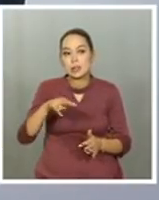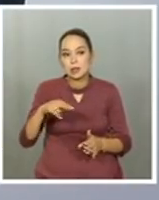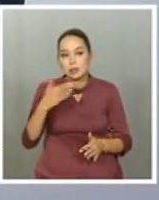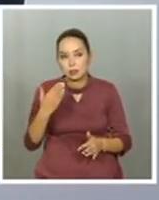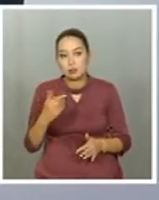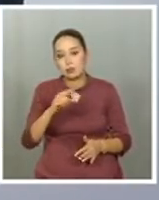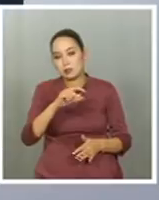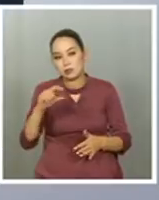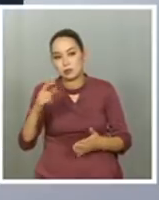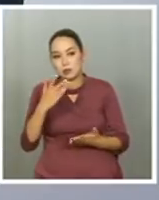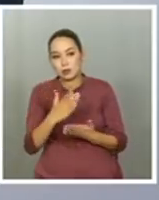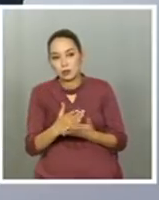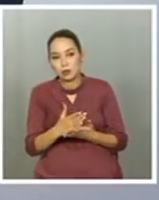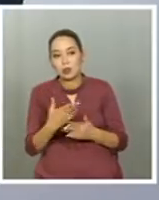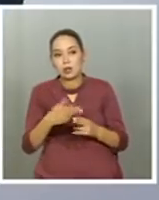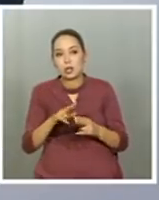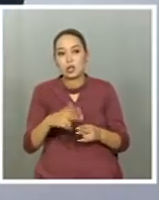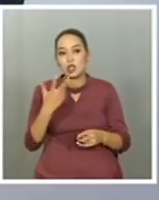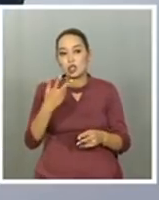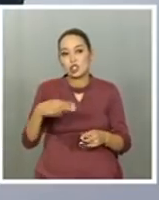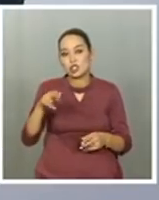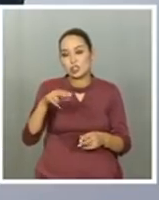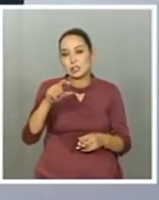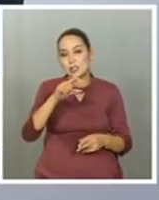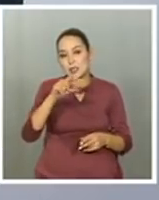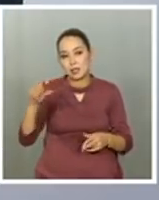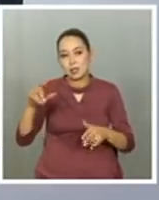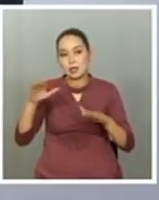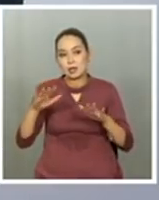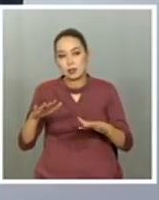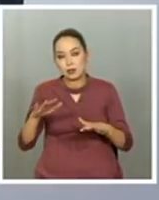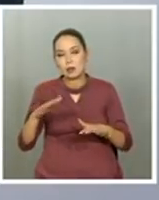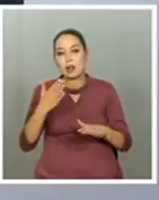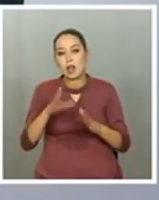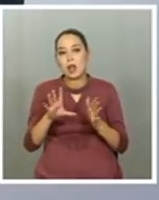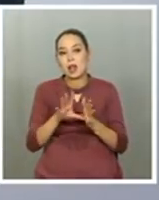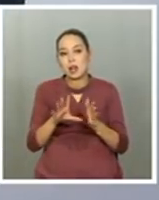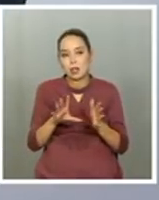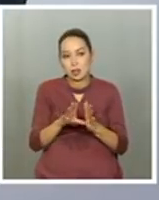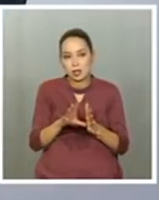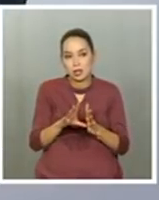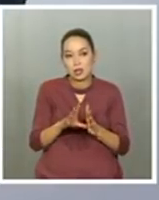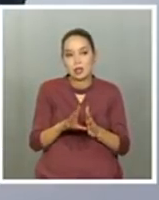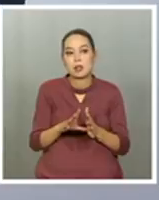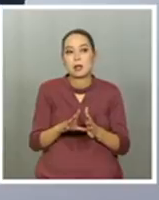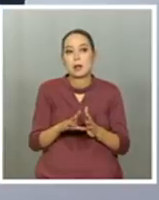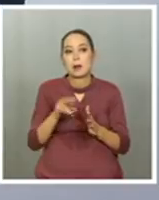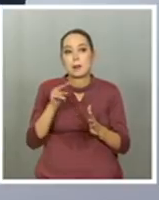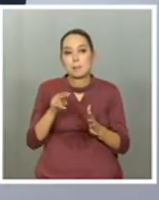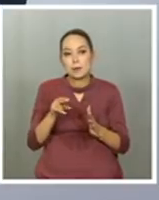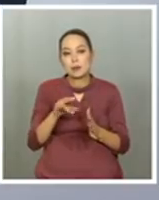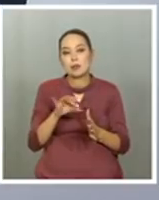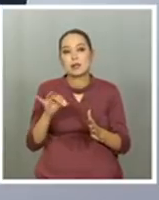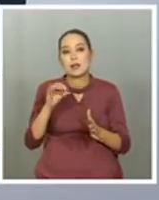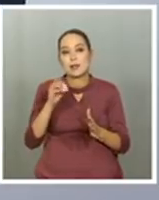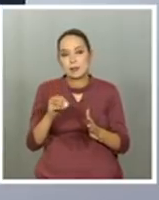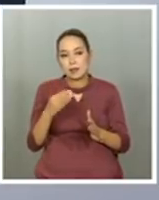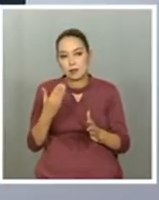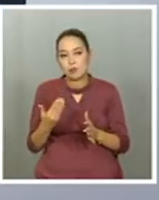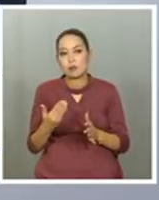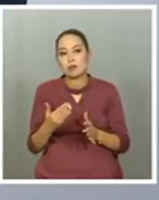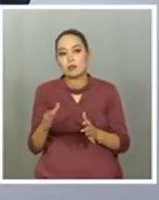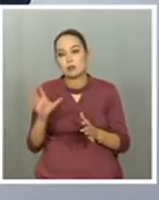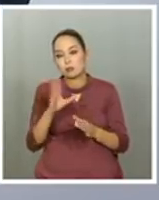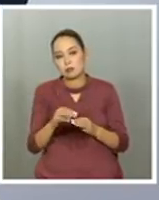тұр. Осы 3D деңгейшесіне электрондар P деңгейшесінен және S деңгейшесінен қозу